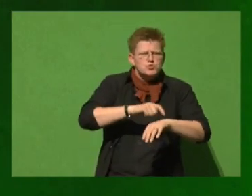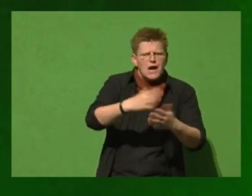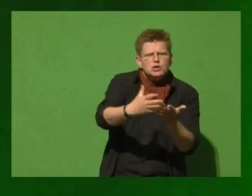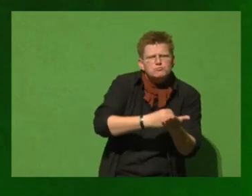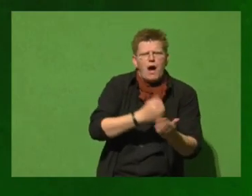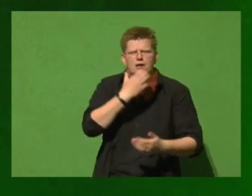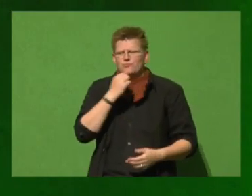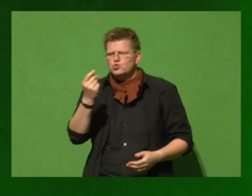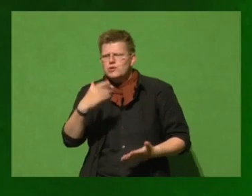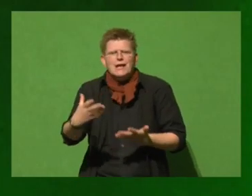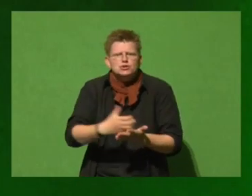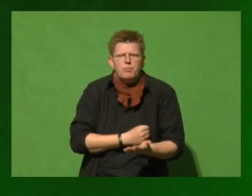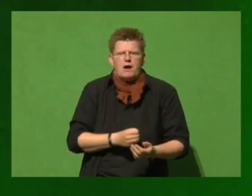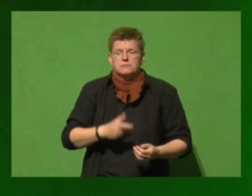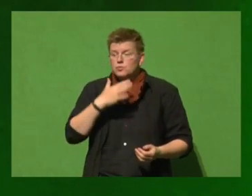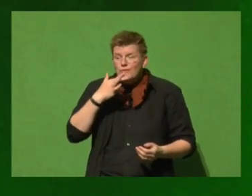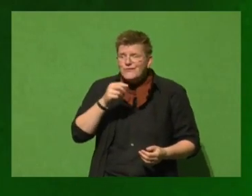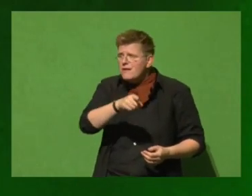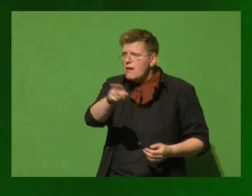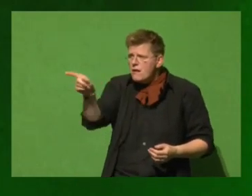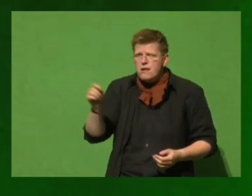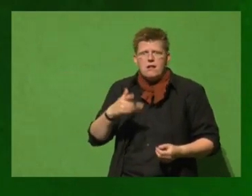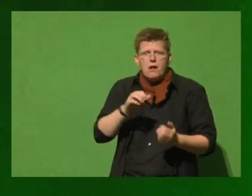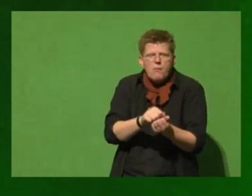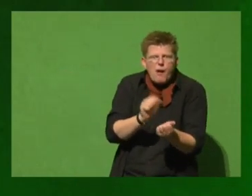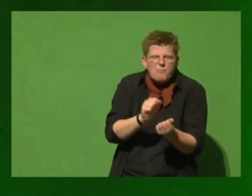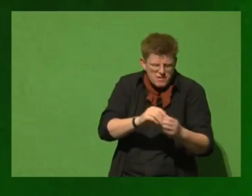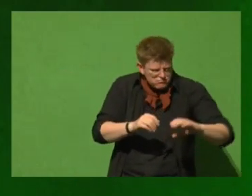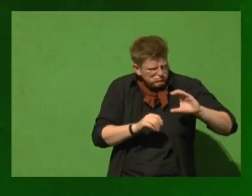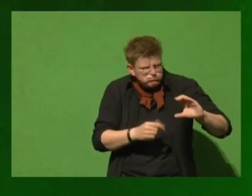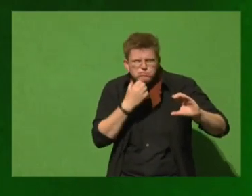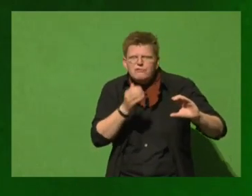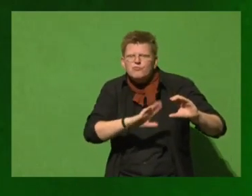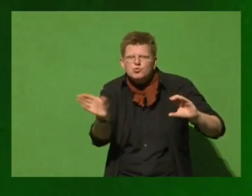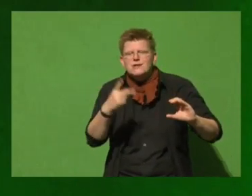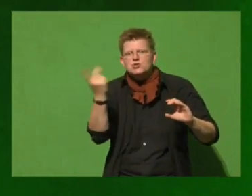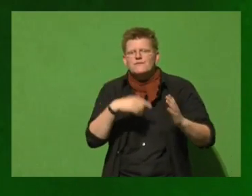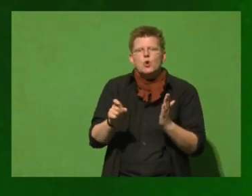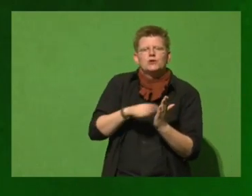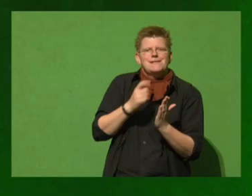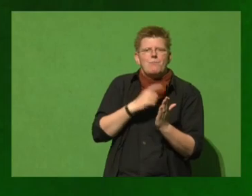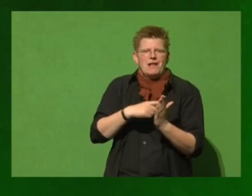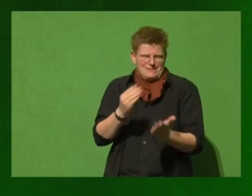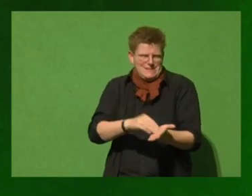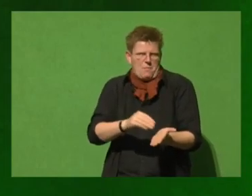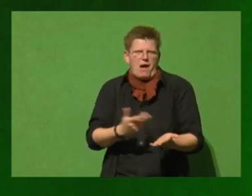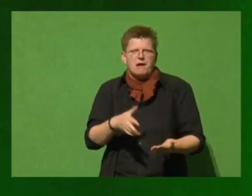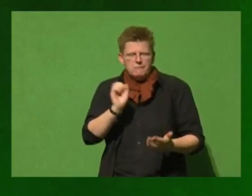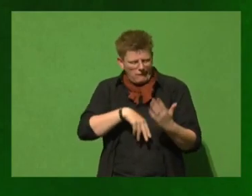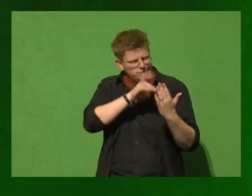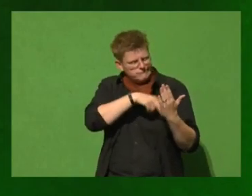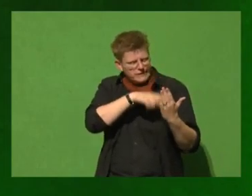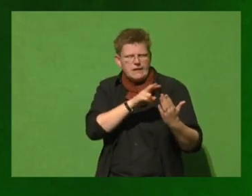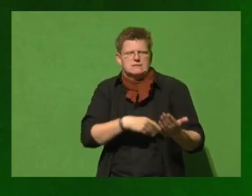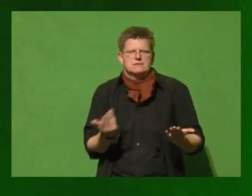alles noch auf Papier haben. Viele haben hier ihr Tablet dabei und so weiter und lesen das Ganze darüber. Auf der Arbeitsebene werden wir das aber